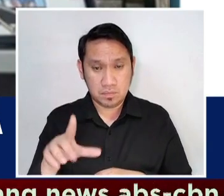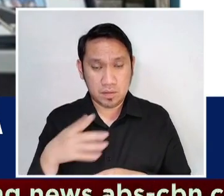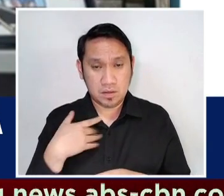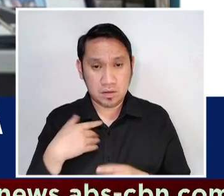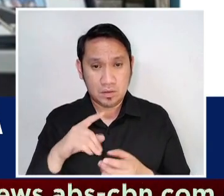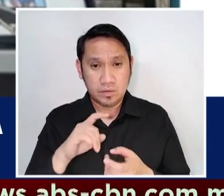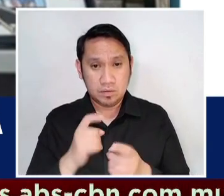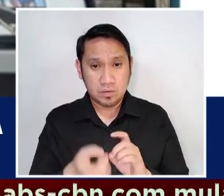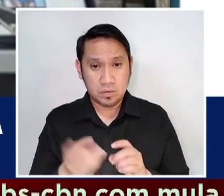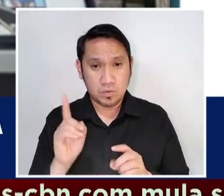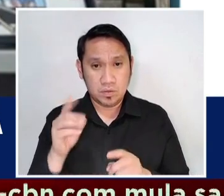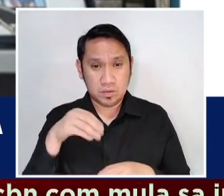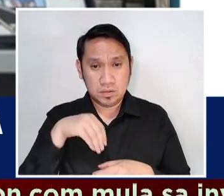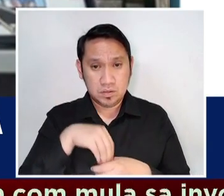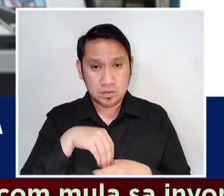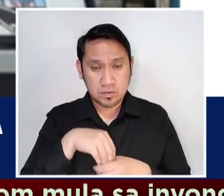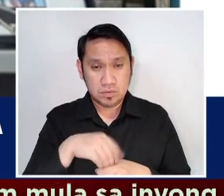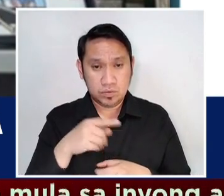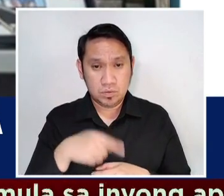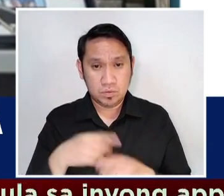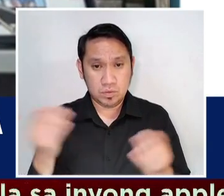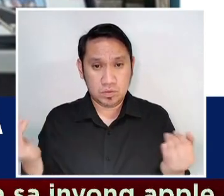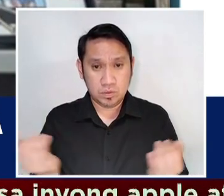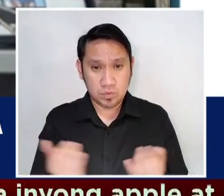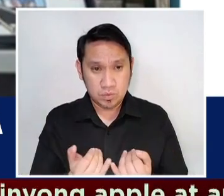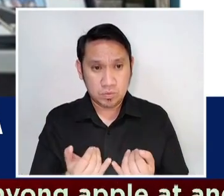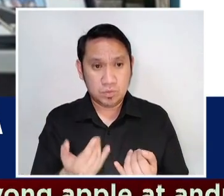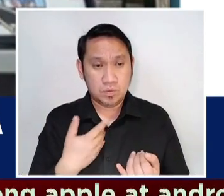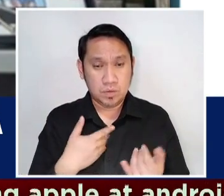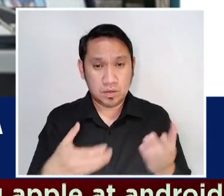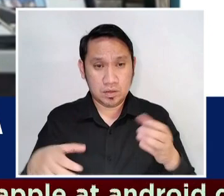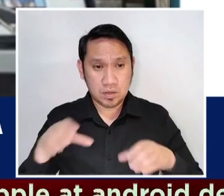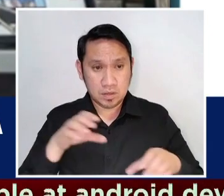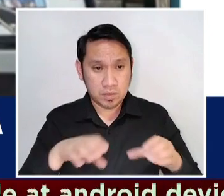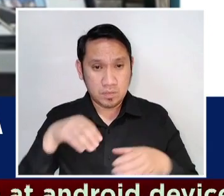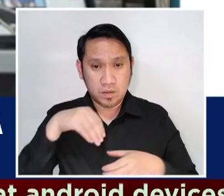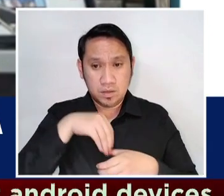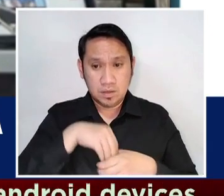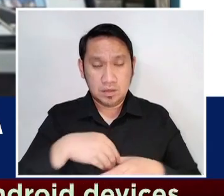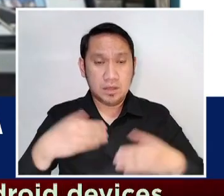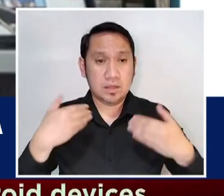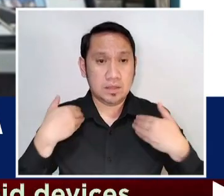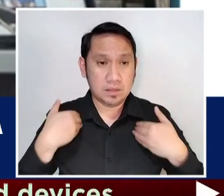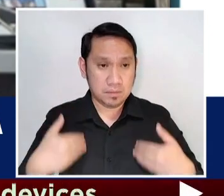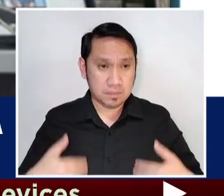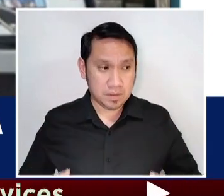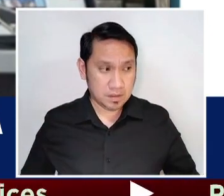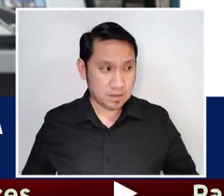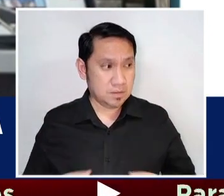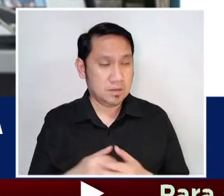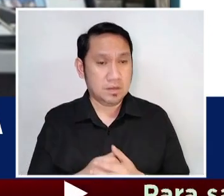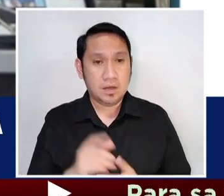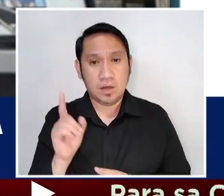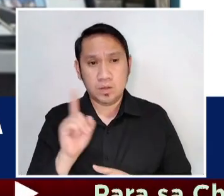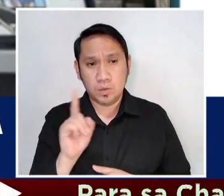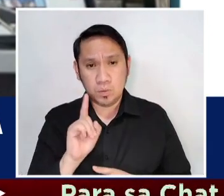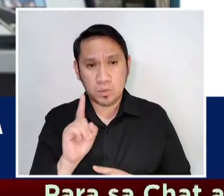what's inside. You introduce chemicals in the body and therefore what good would